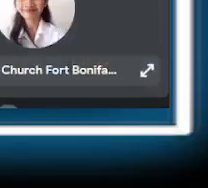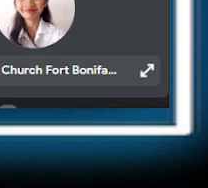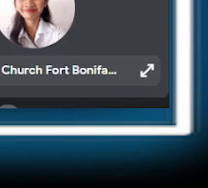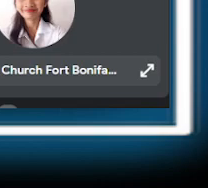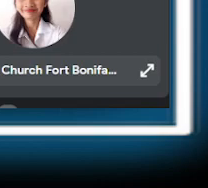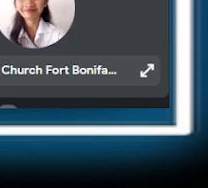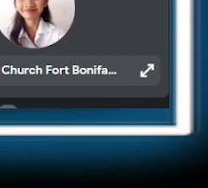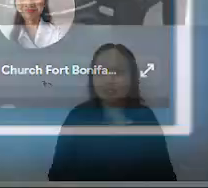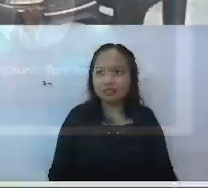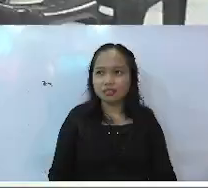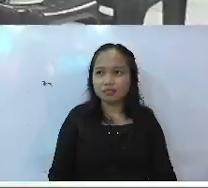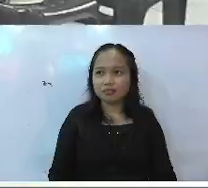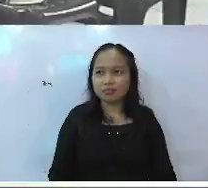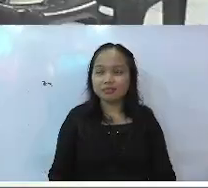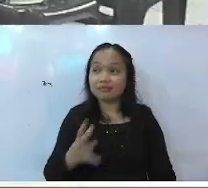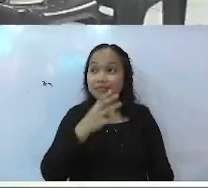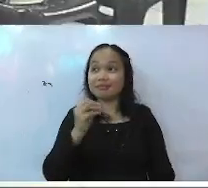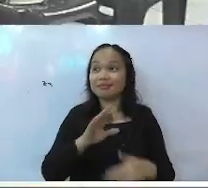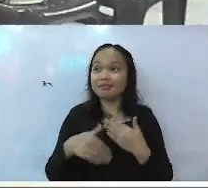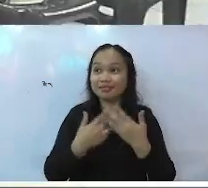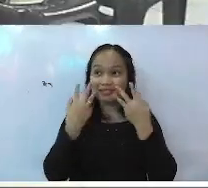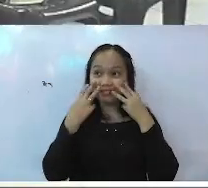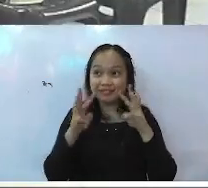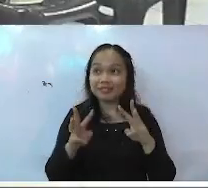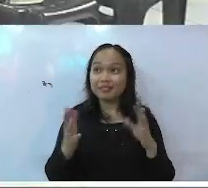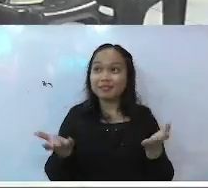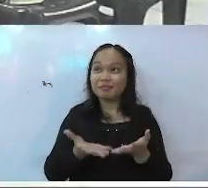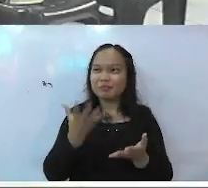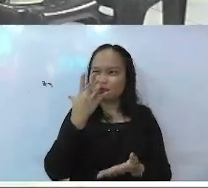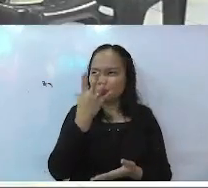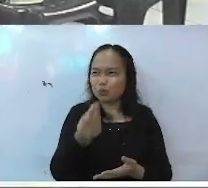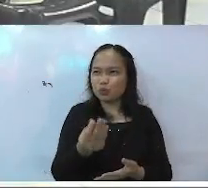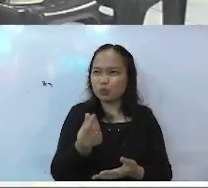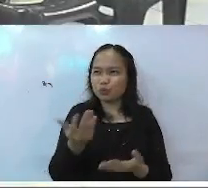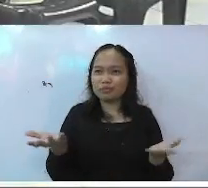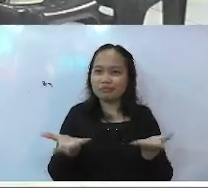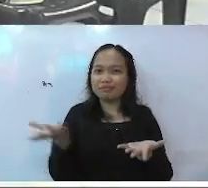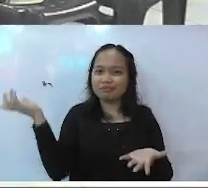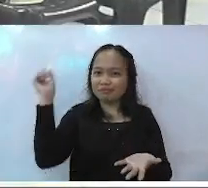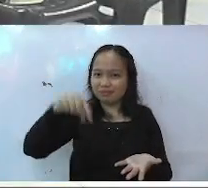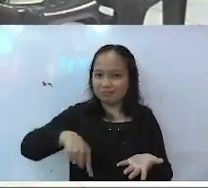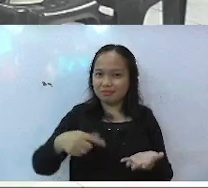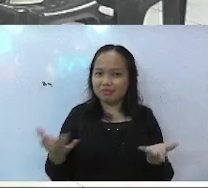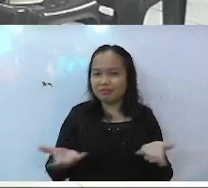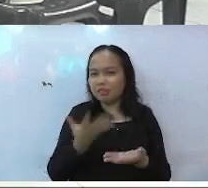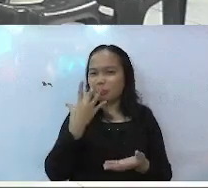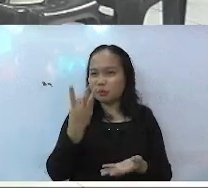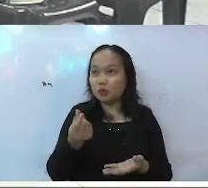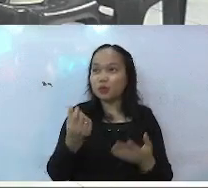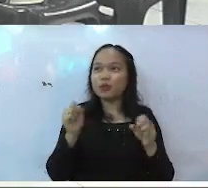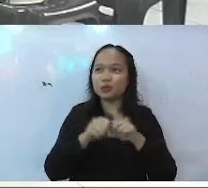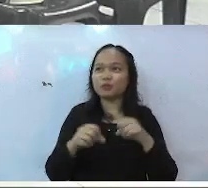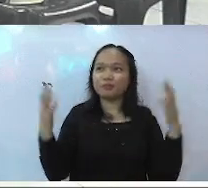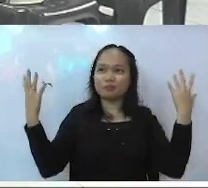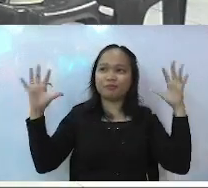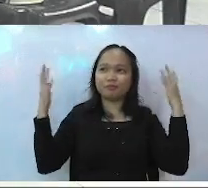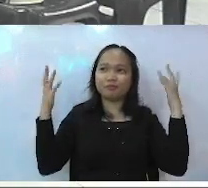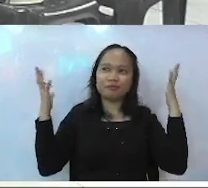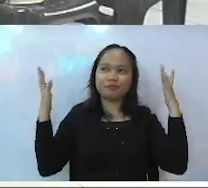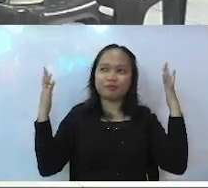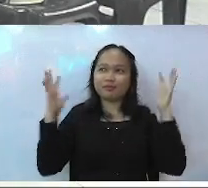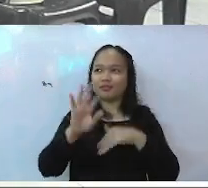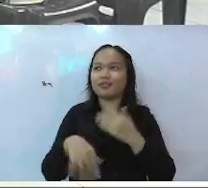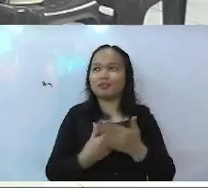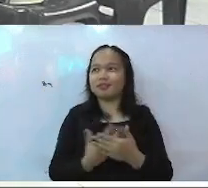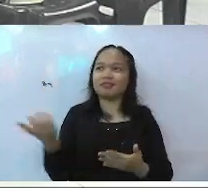din sa ating mga live studio audience na Nandidito ilan-ilan lang ang nag-stand up at nag-standout yon palakpakan niyo naman yung mga sarili Amen